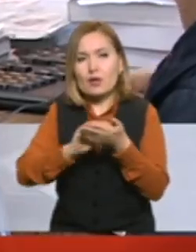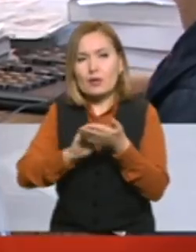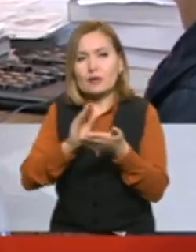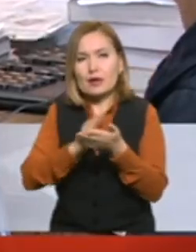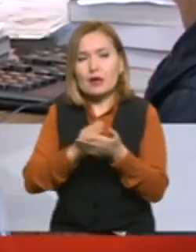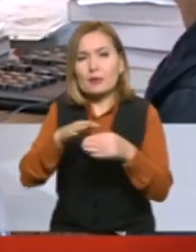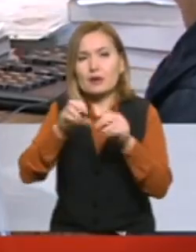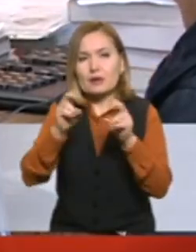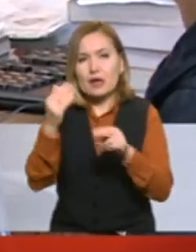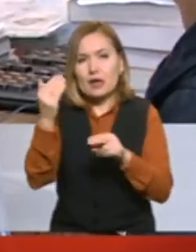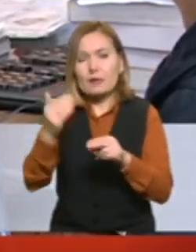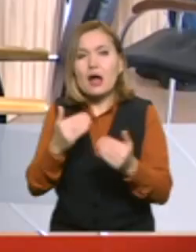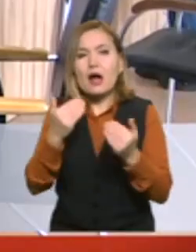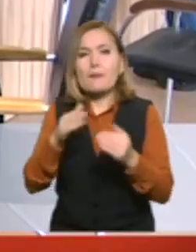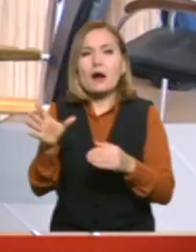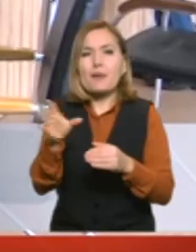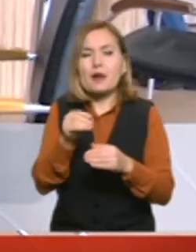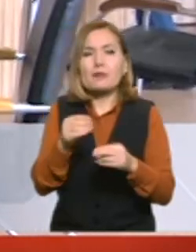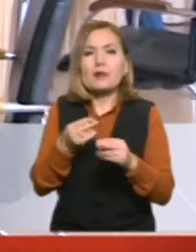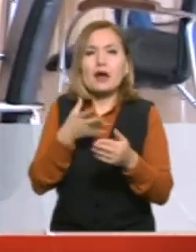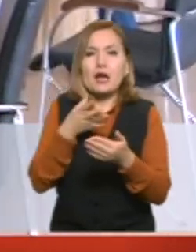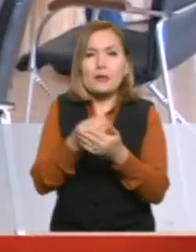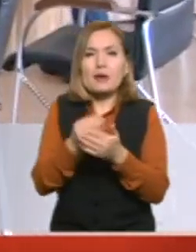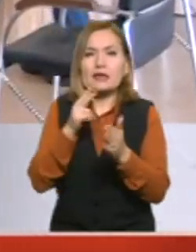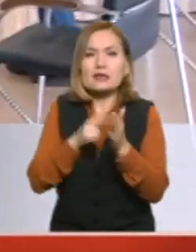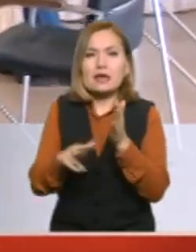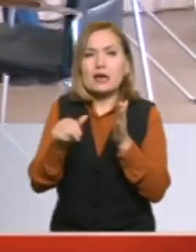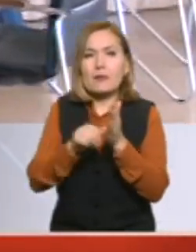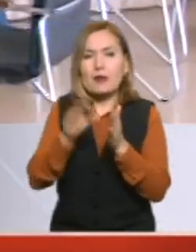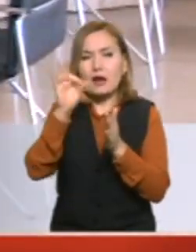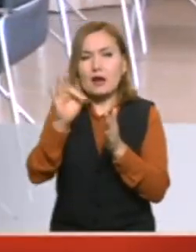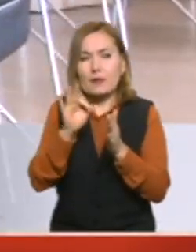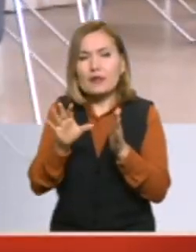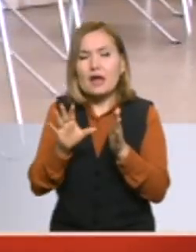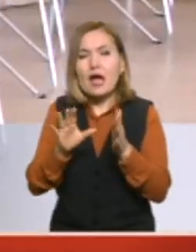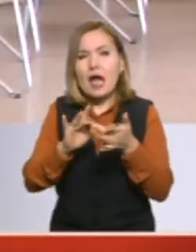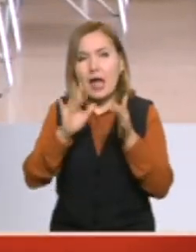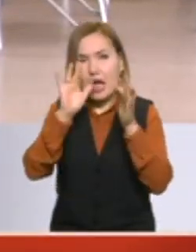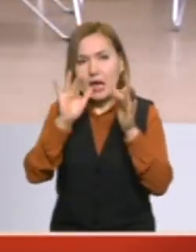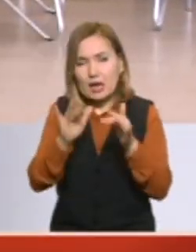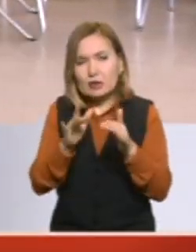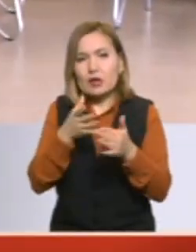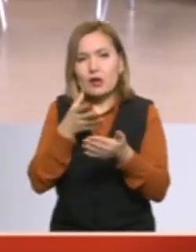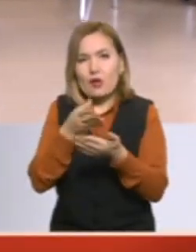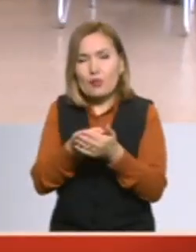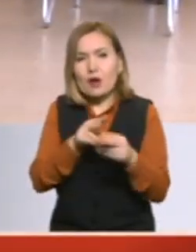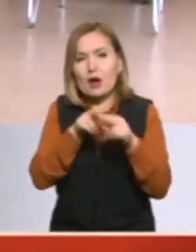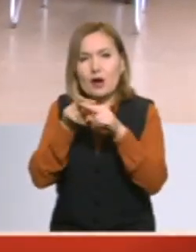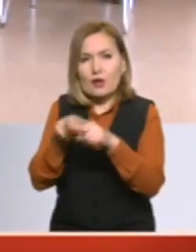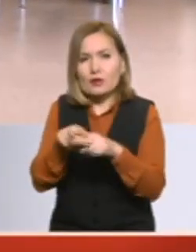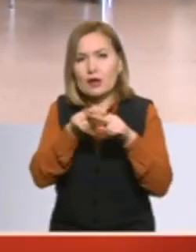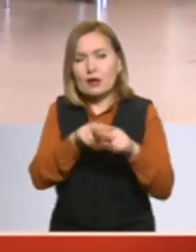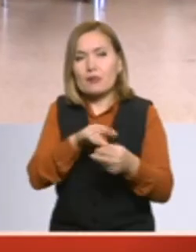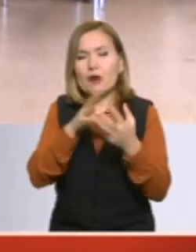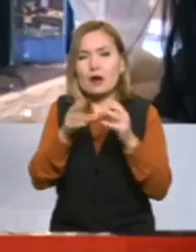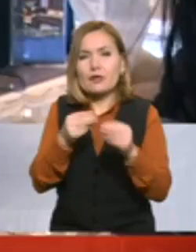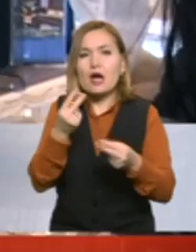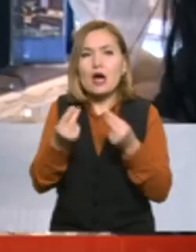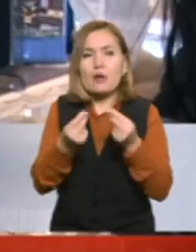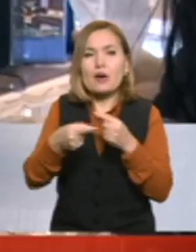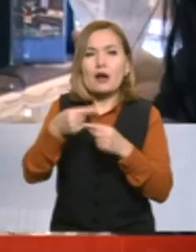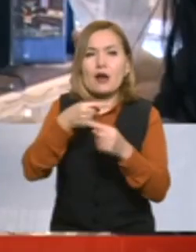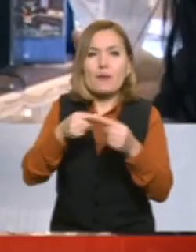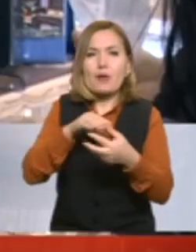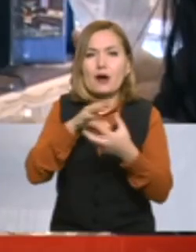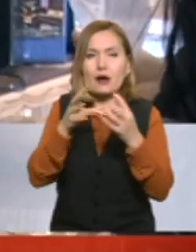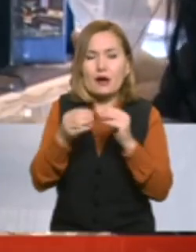түсіндірді. Мамандардың айтуынша қазір барлық төлемдердің 86% электронды түрде жүзеге асады, тіпті айналымда жүрген қолмағал ақшаның